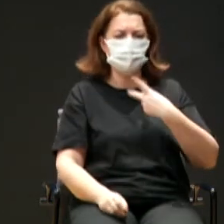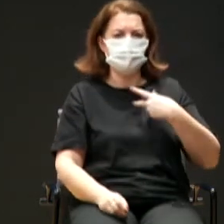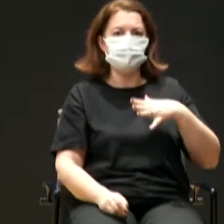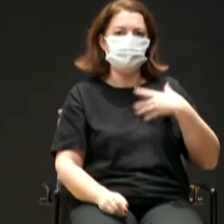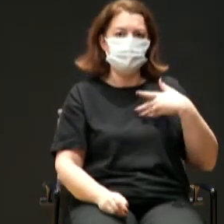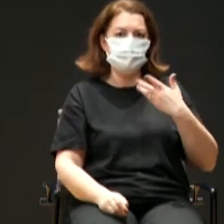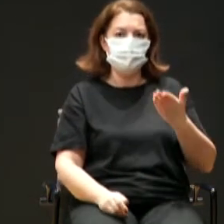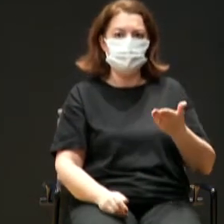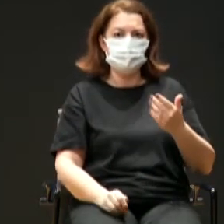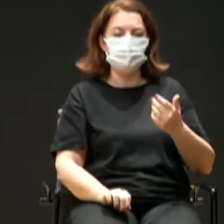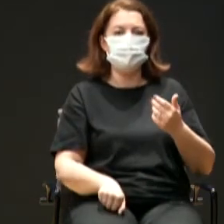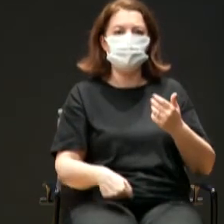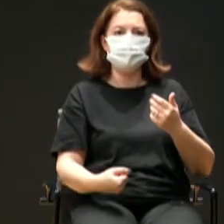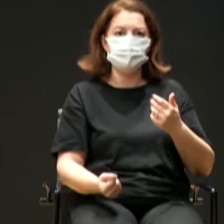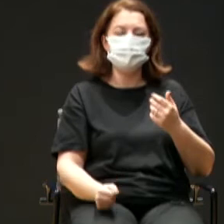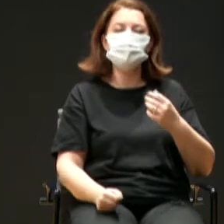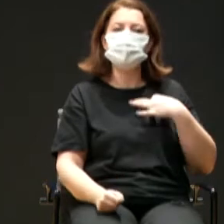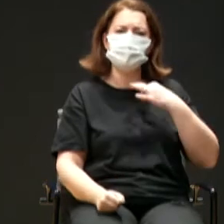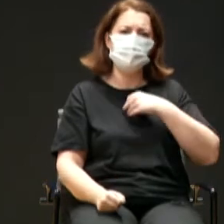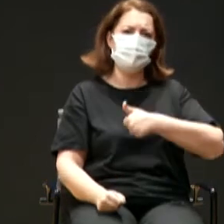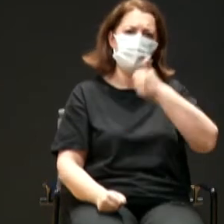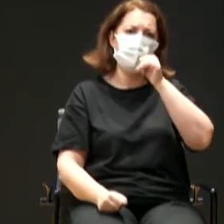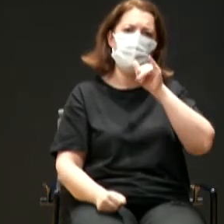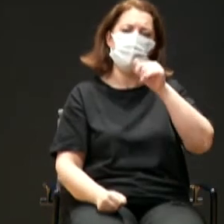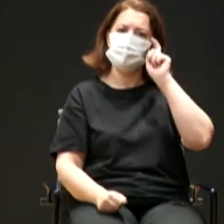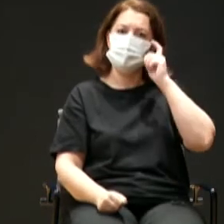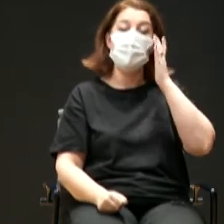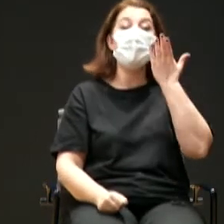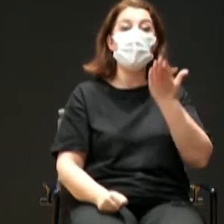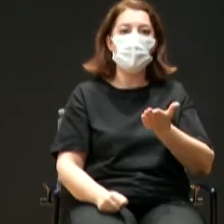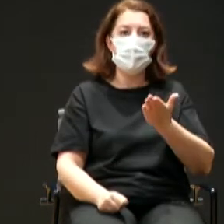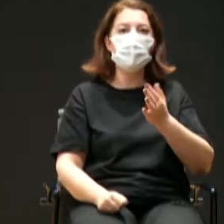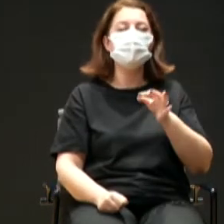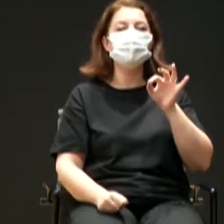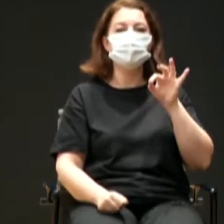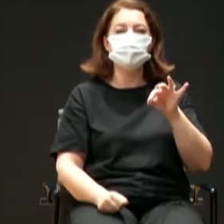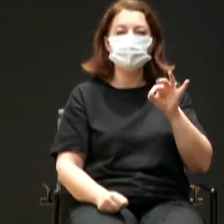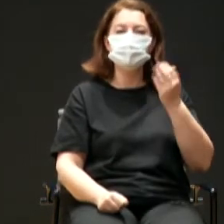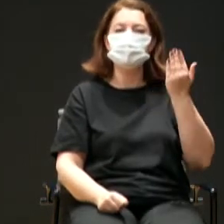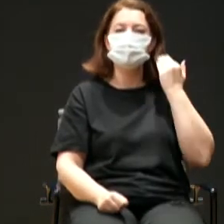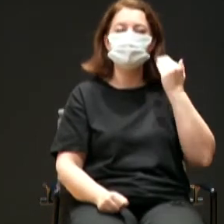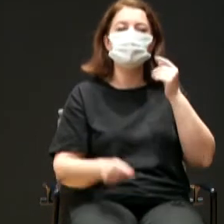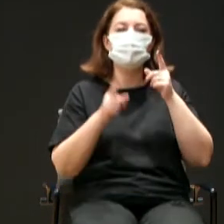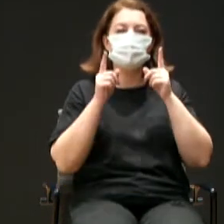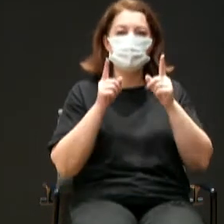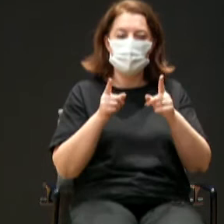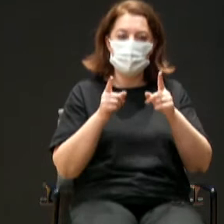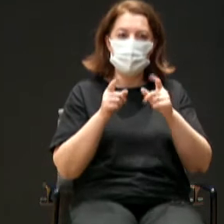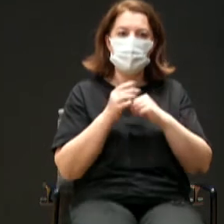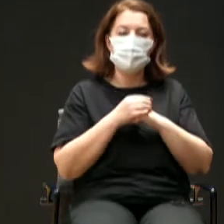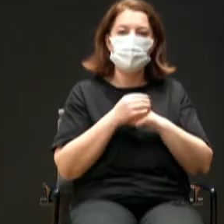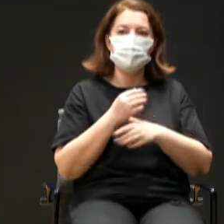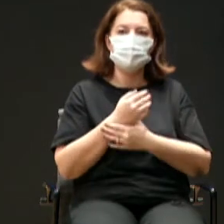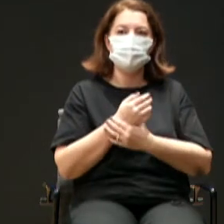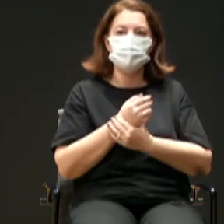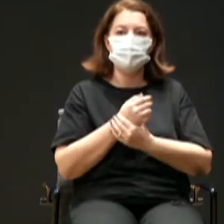sevindirir. Sayın Başkanımız da bu görüşte. Ama şimdi geçmiş dönemlerde